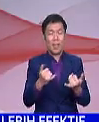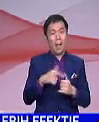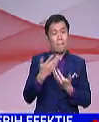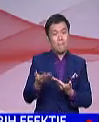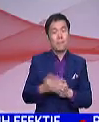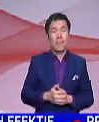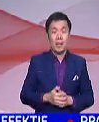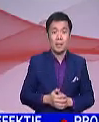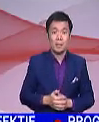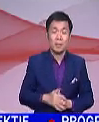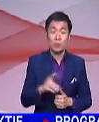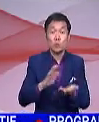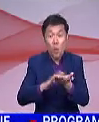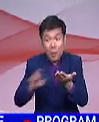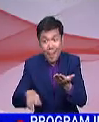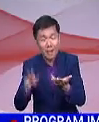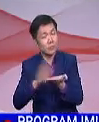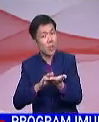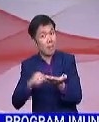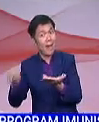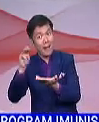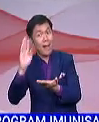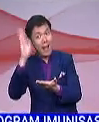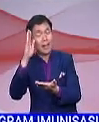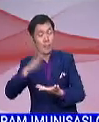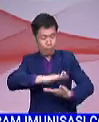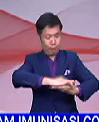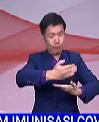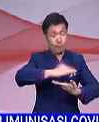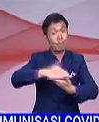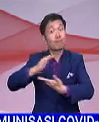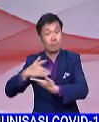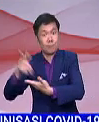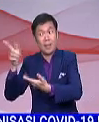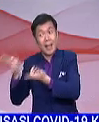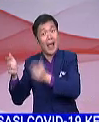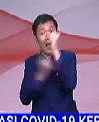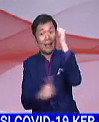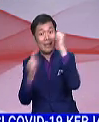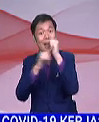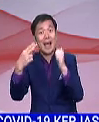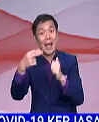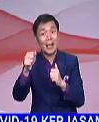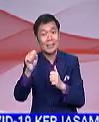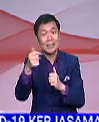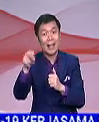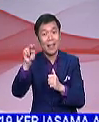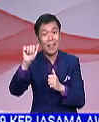29,544 pelajar sekolah rendah dan menengah akan mendapat komputer riba melalui Yayasan Hasanah KPM.